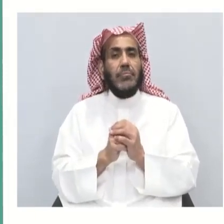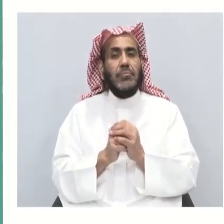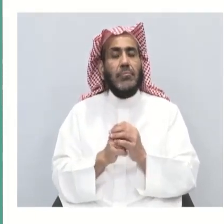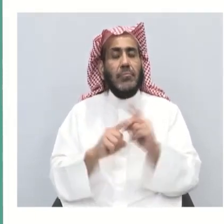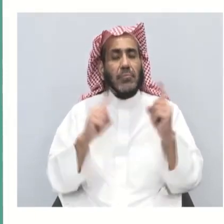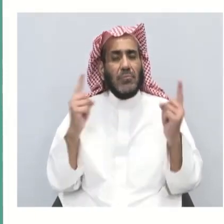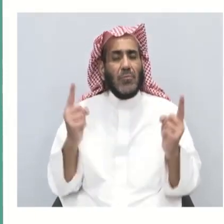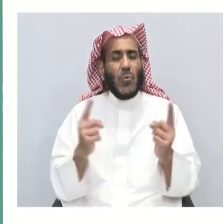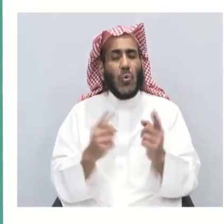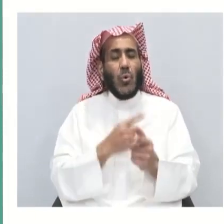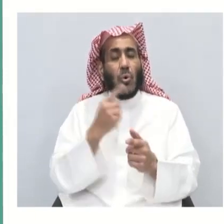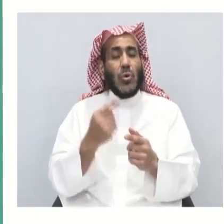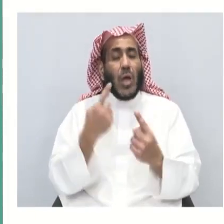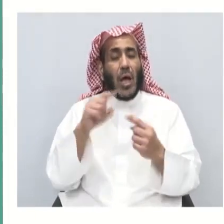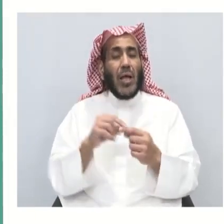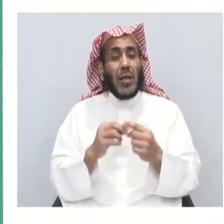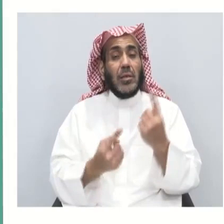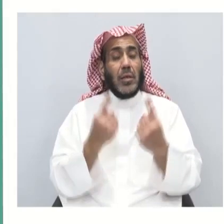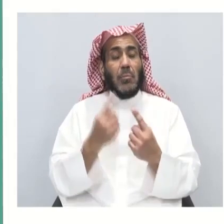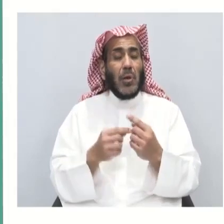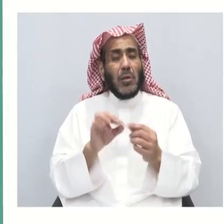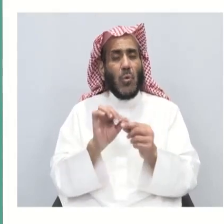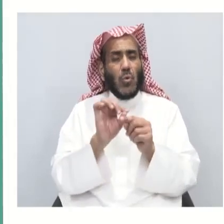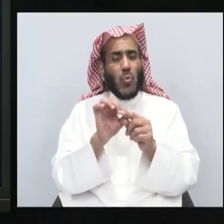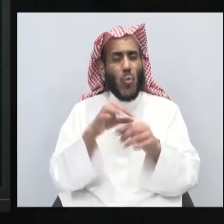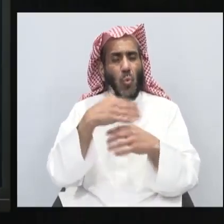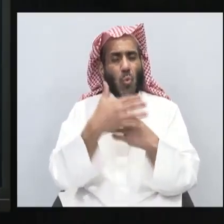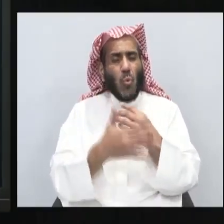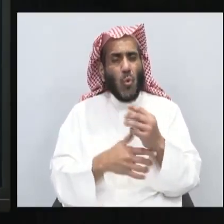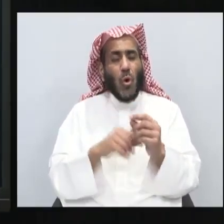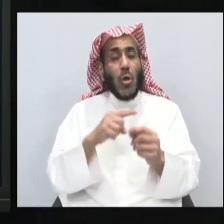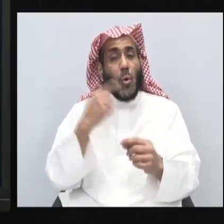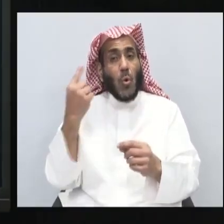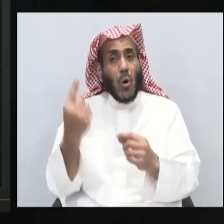دورة حياة النباتات لمغطاة البذور، لها دورات حياة